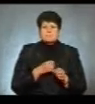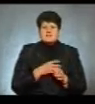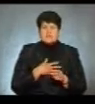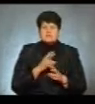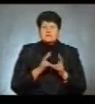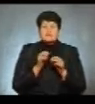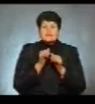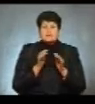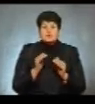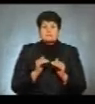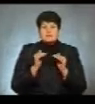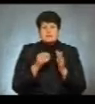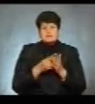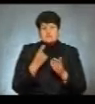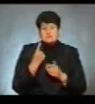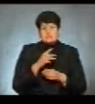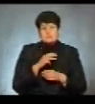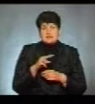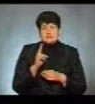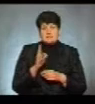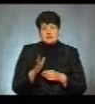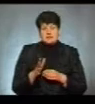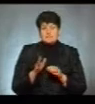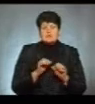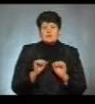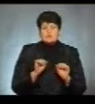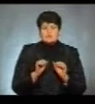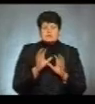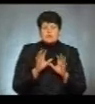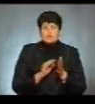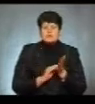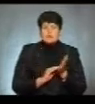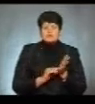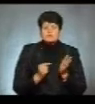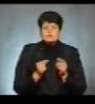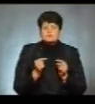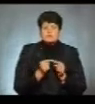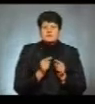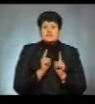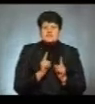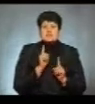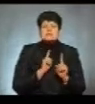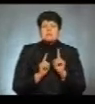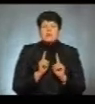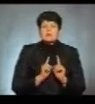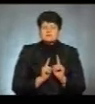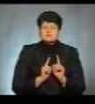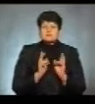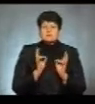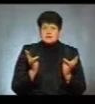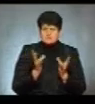може підняти ціну за метр квадратний на послугу з управління. В законі прописано виключно через збори. Тобто треба